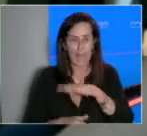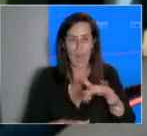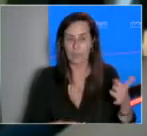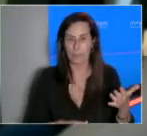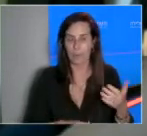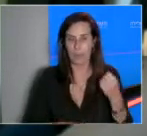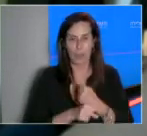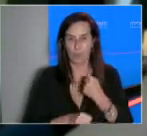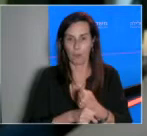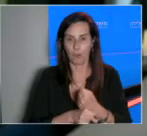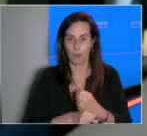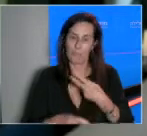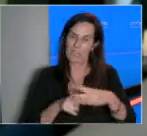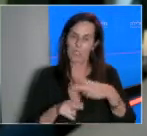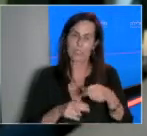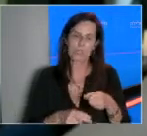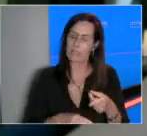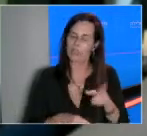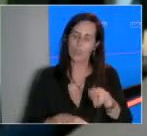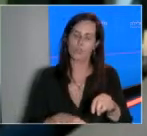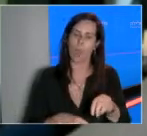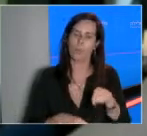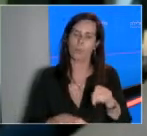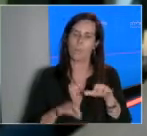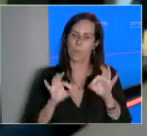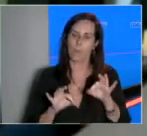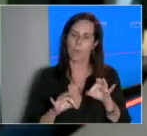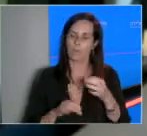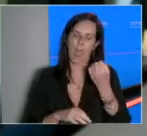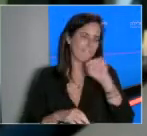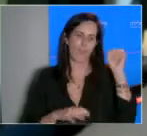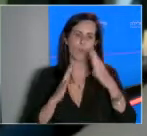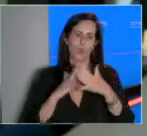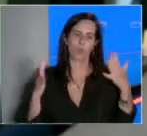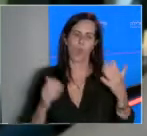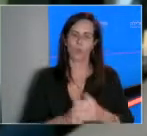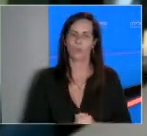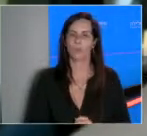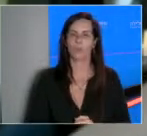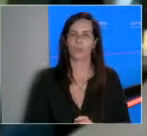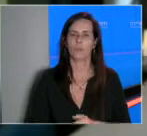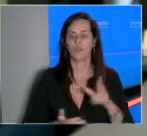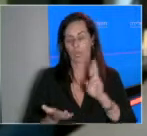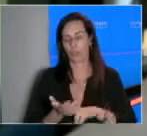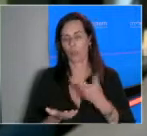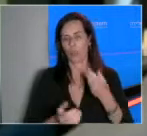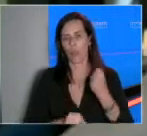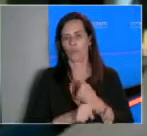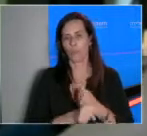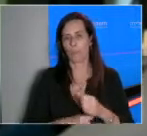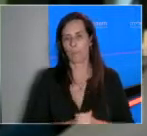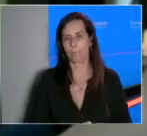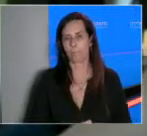ילדים וילדות לעבוד בענף הניקיון, זאת אומרת, יש פה באמת הפרות מאוד מאוד קשות של זכויות